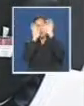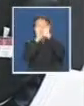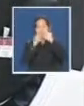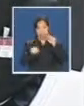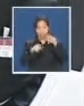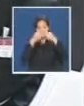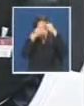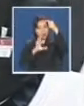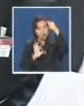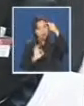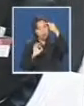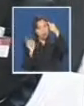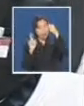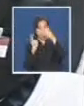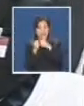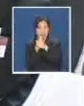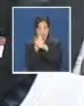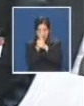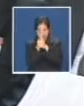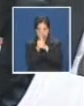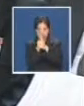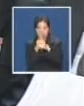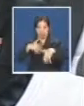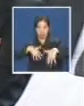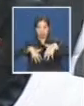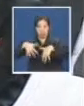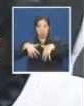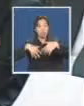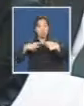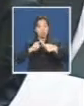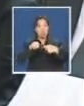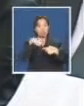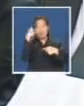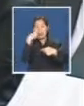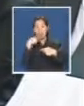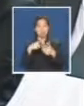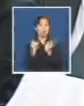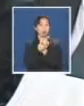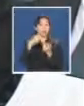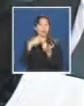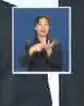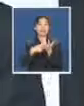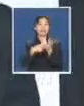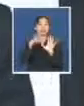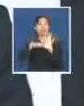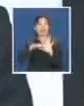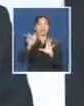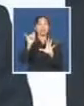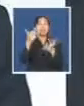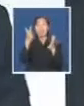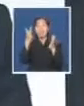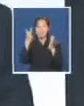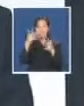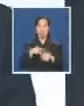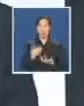ขวัญชิ้นแรกนะครับจะเป็นของขวัญสำหรับพี่น้องประชาชนซึ่งไม่ได้อยู่ในระบบประกันสังคมครับแล้วก็รอคอยในการที่จะ